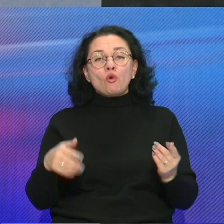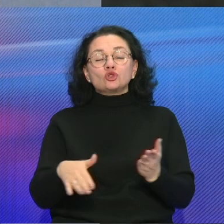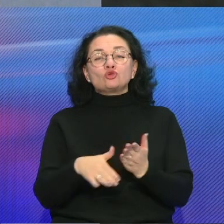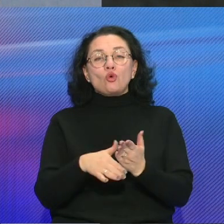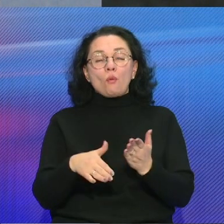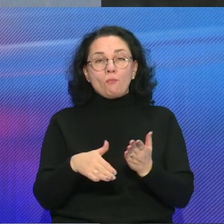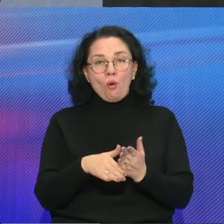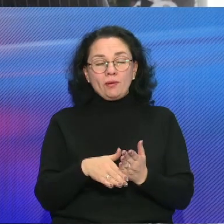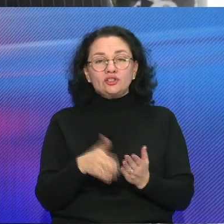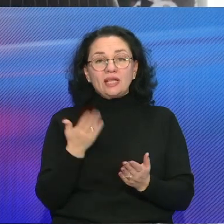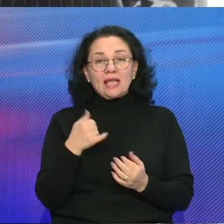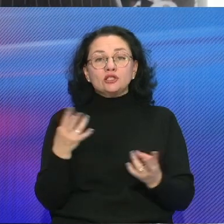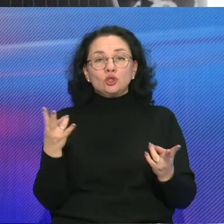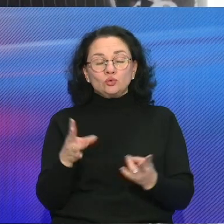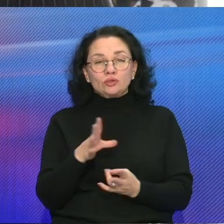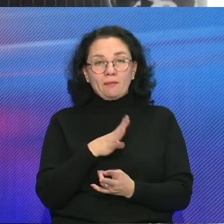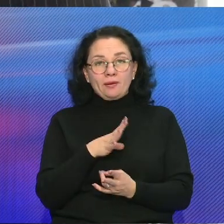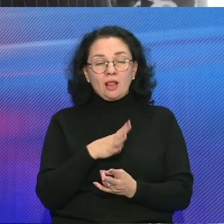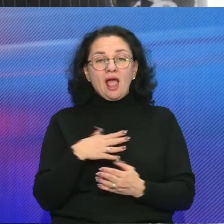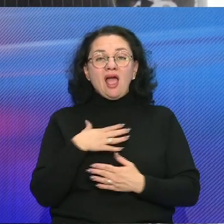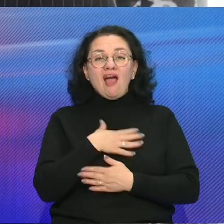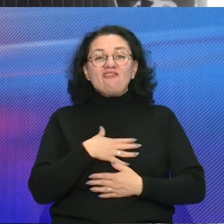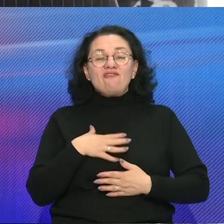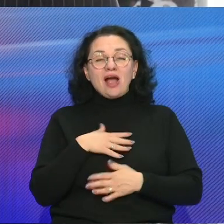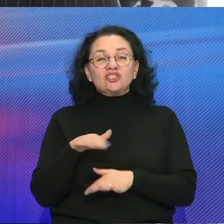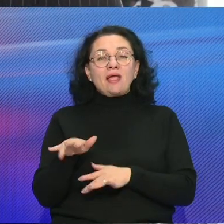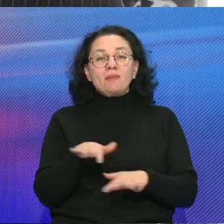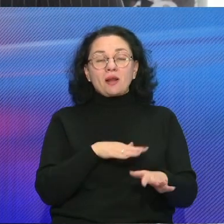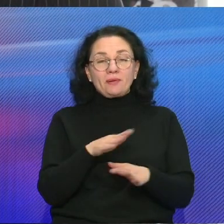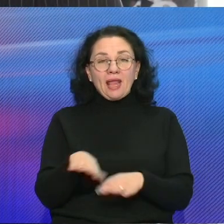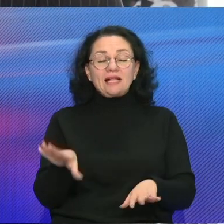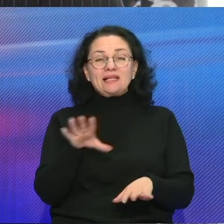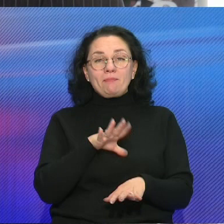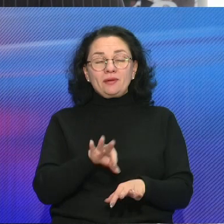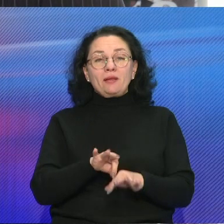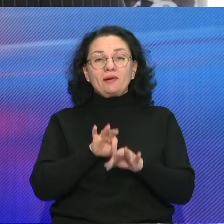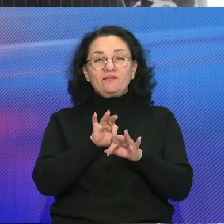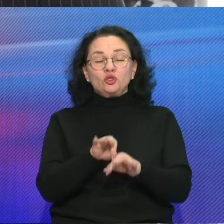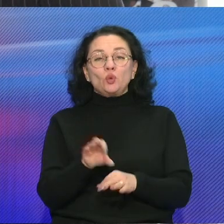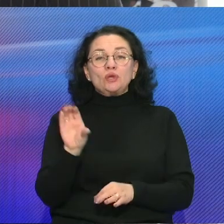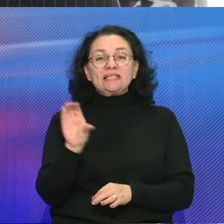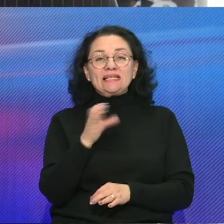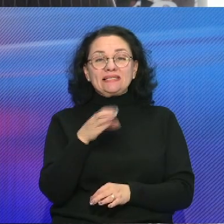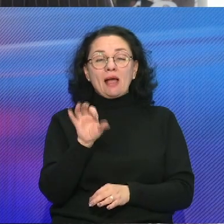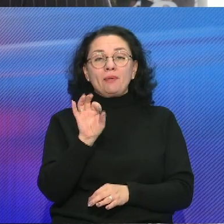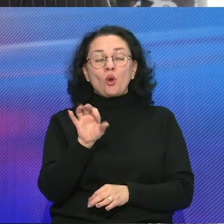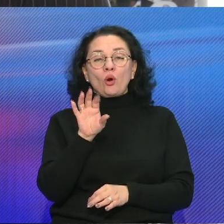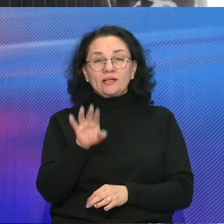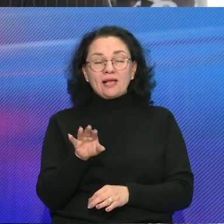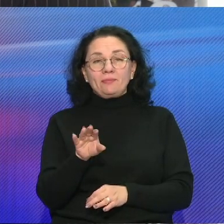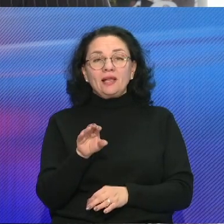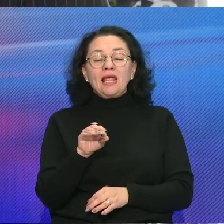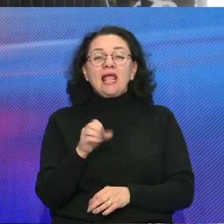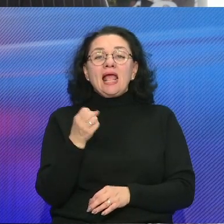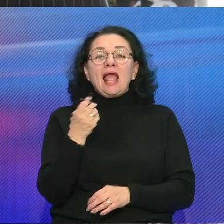была необходима. Скажу, что очень такое важное мероприятие мы провели сентябрь-октябрь месяц, это 13-я